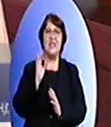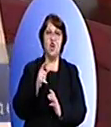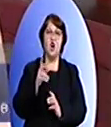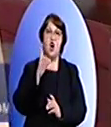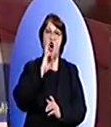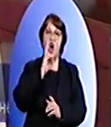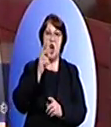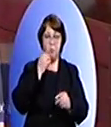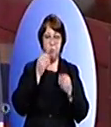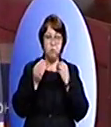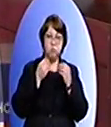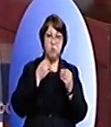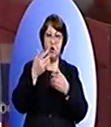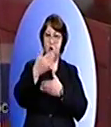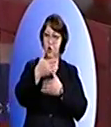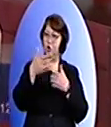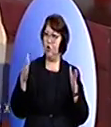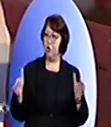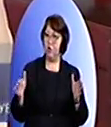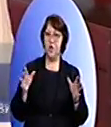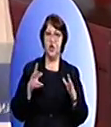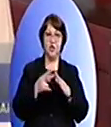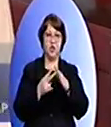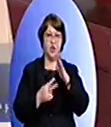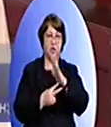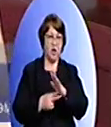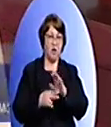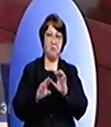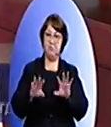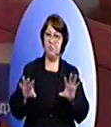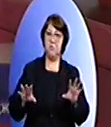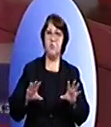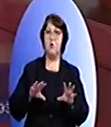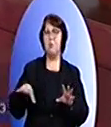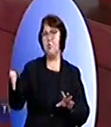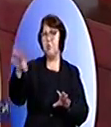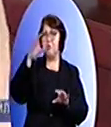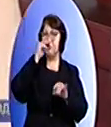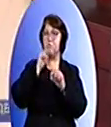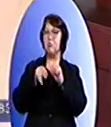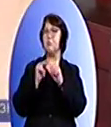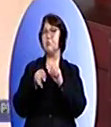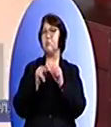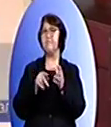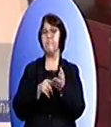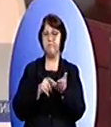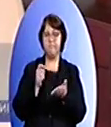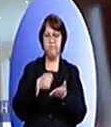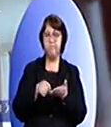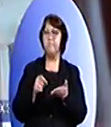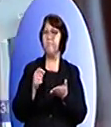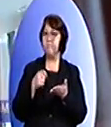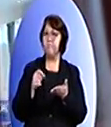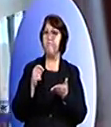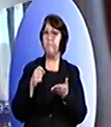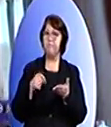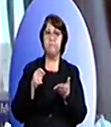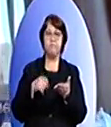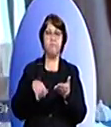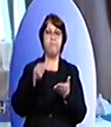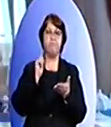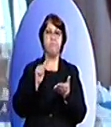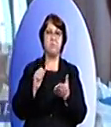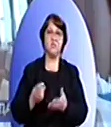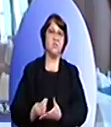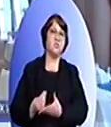маань одоо тогтчилт, мөн одоо ширээ засал, тэгээд маш олон энэ үзүүлэлтүүдийг харж иж энэхүү шагналыг авдгаа.